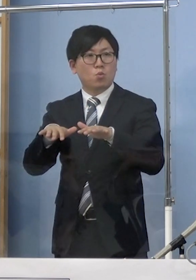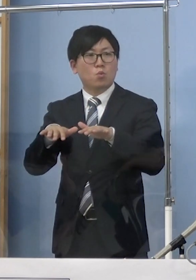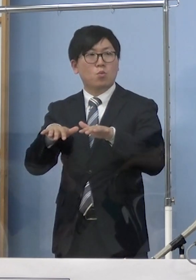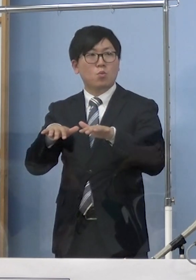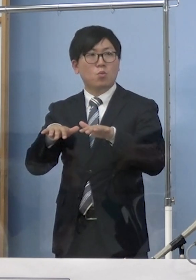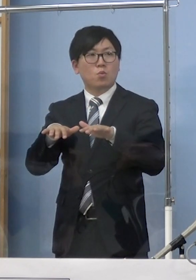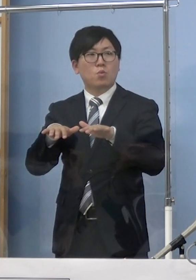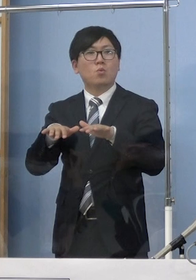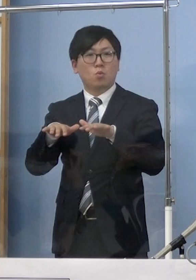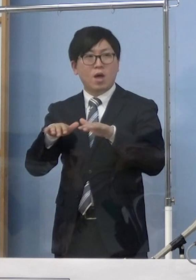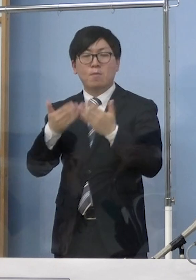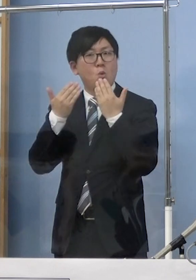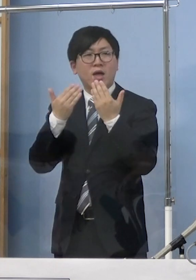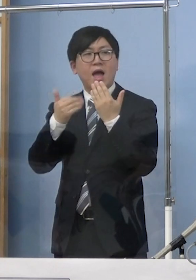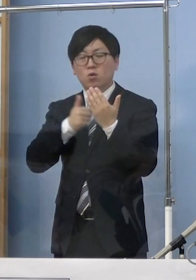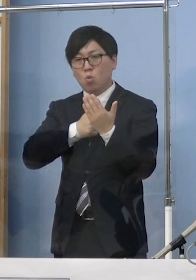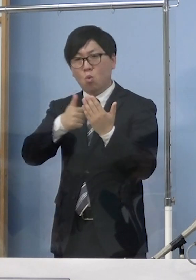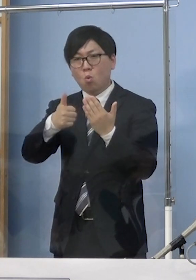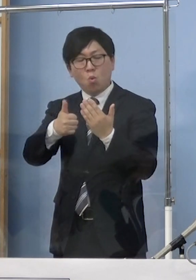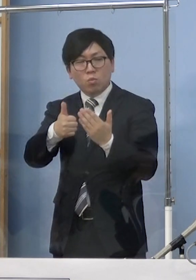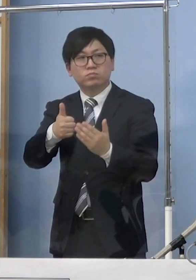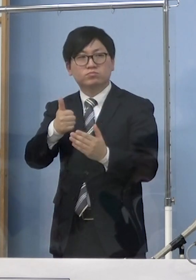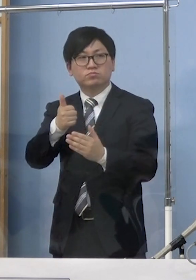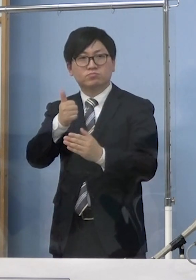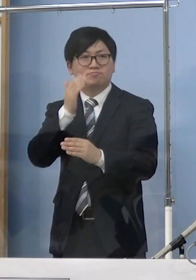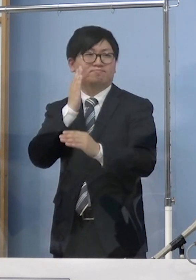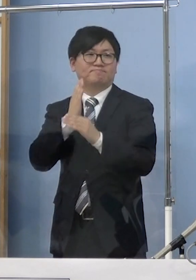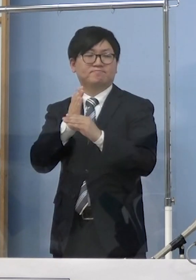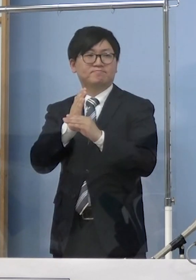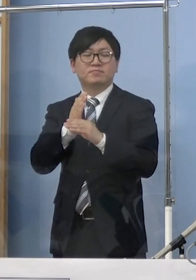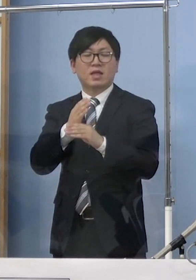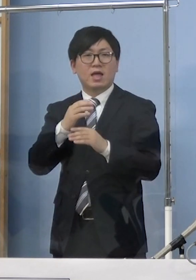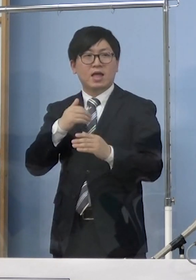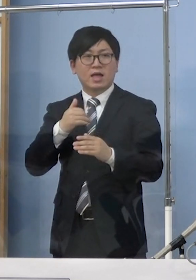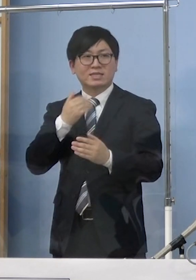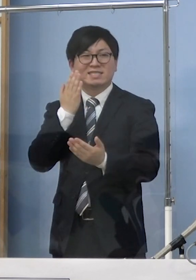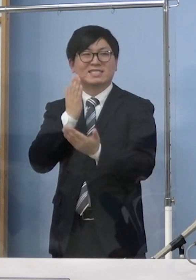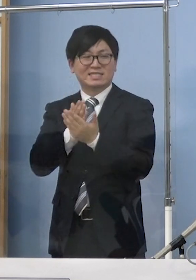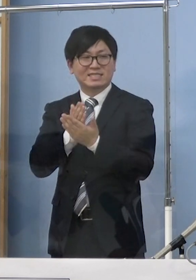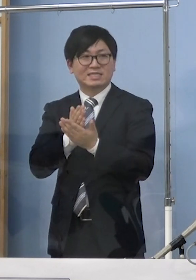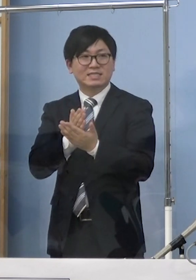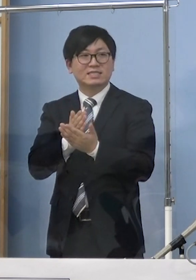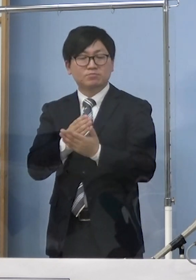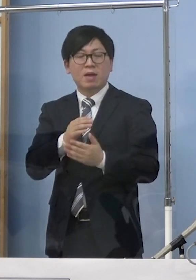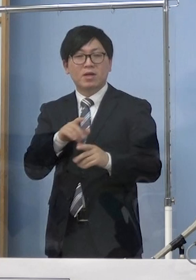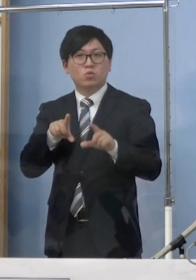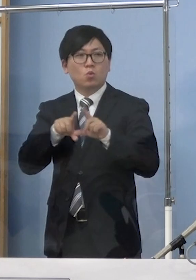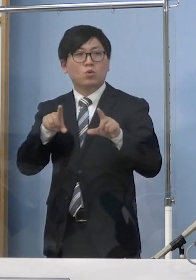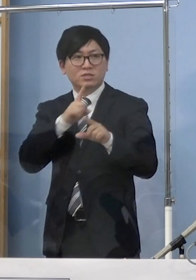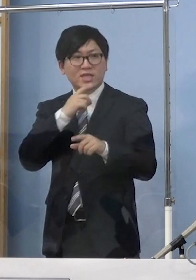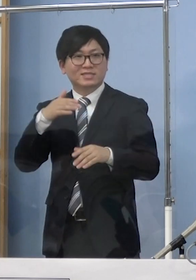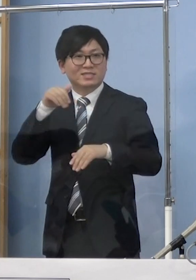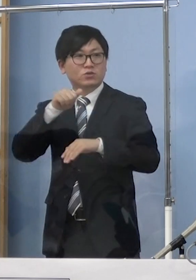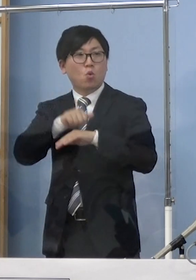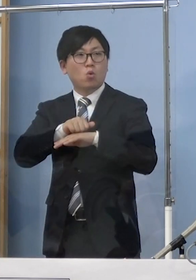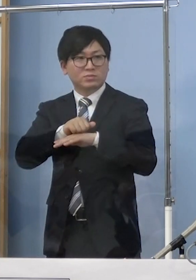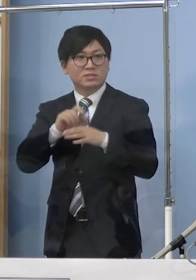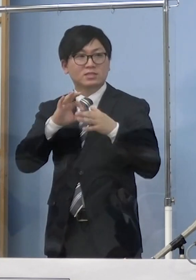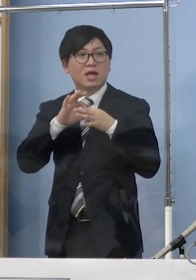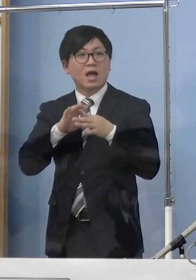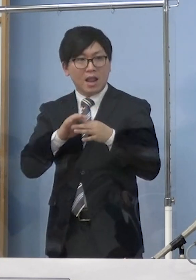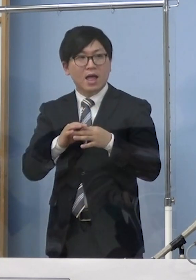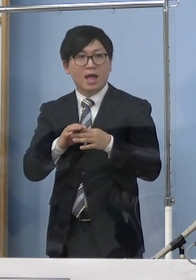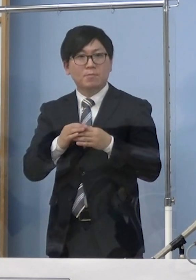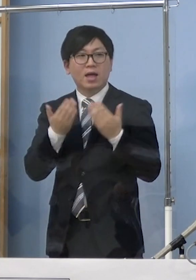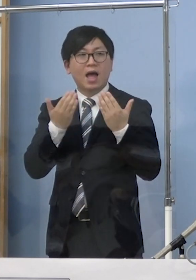立ち入り禁止ということになっております。まあ、日曜日なので当然 休校なんです、休校されている状態です